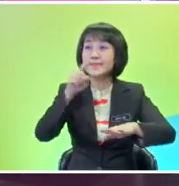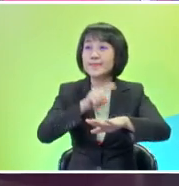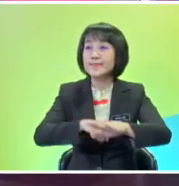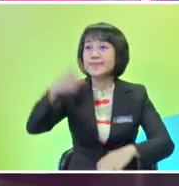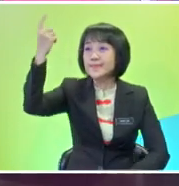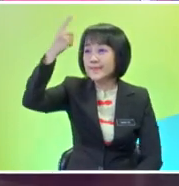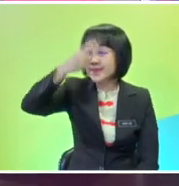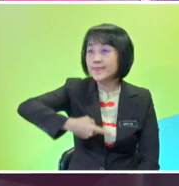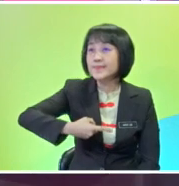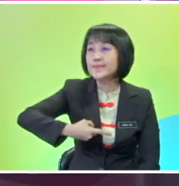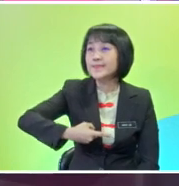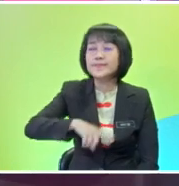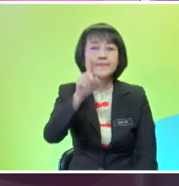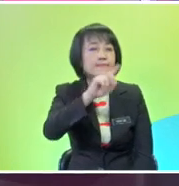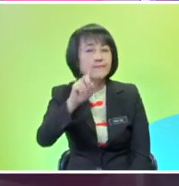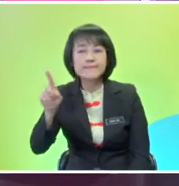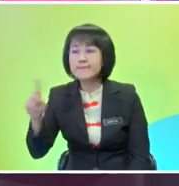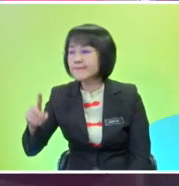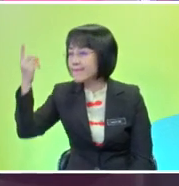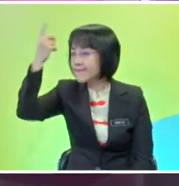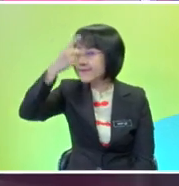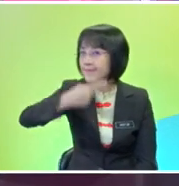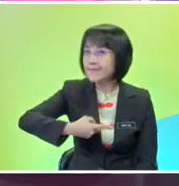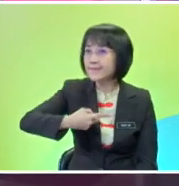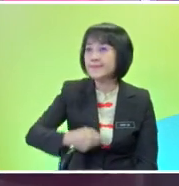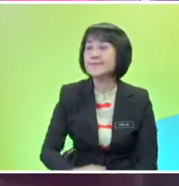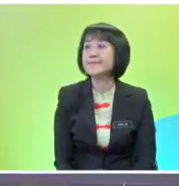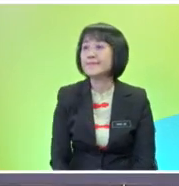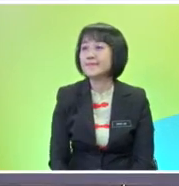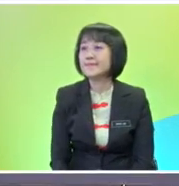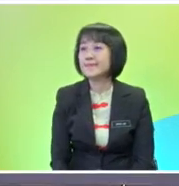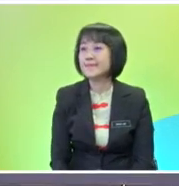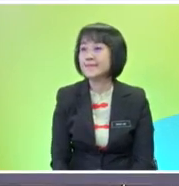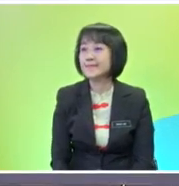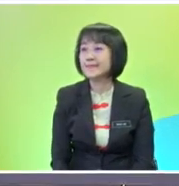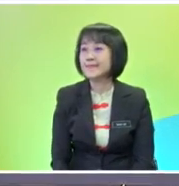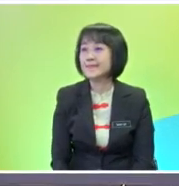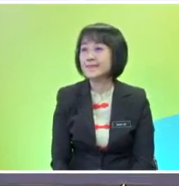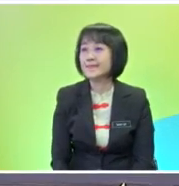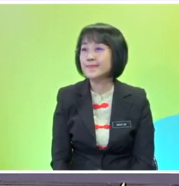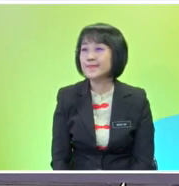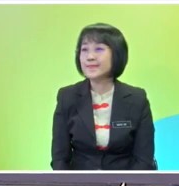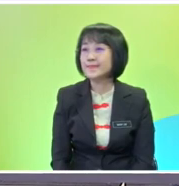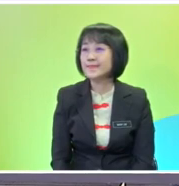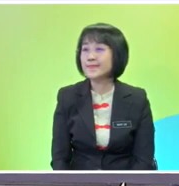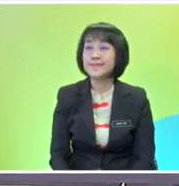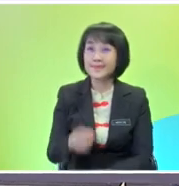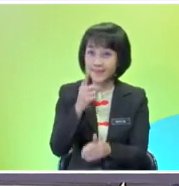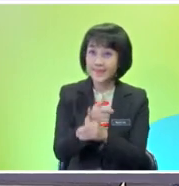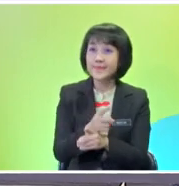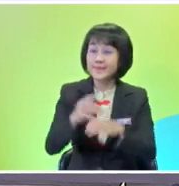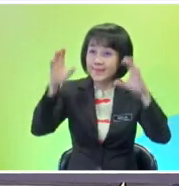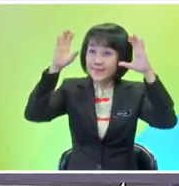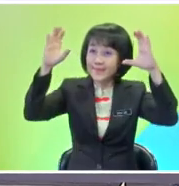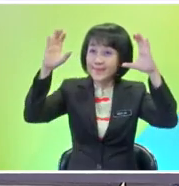depan depan depan depan depan berada di sini okey Betul tak Cikgu